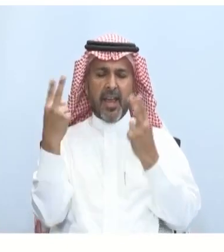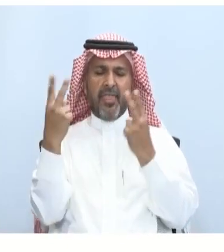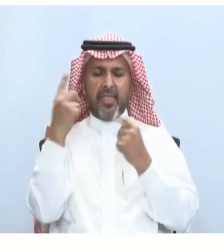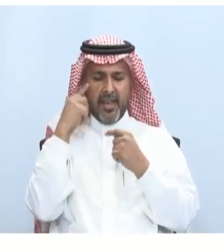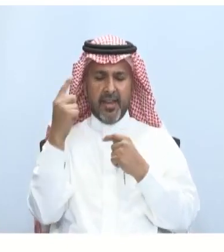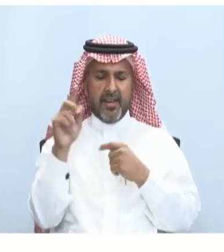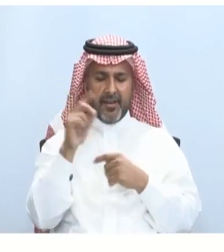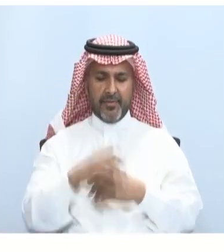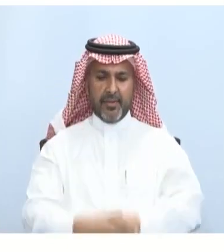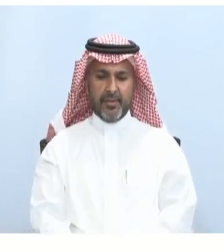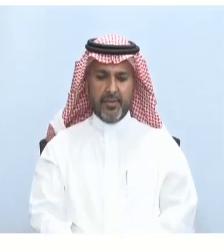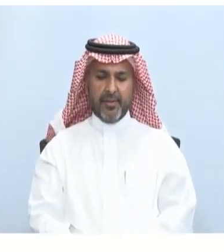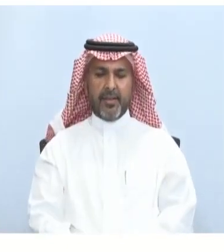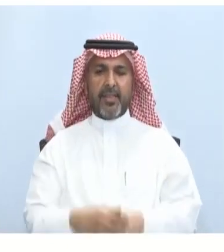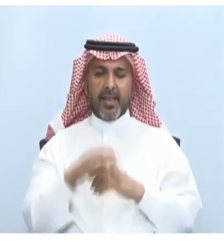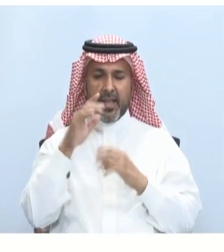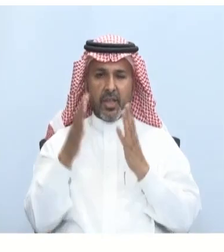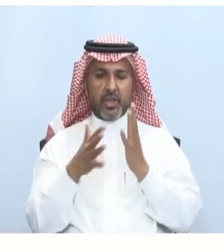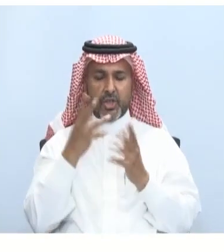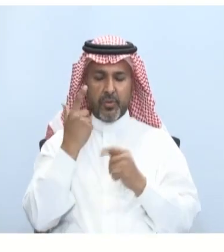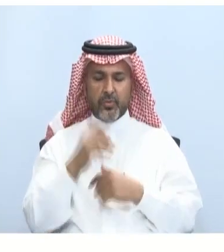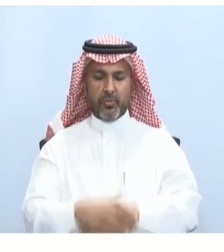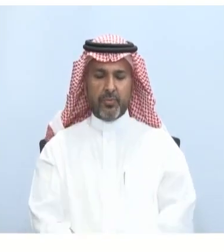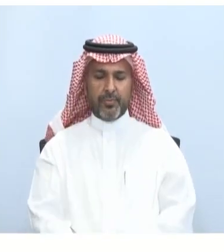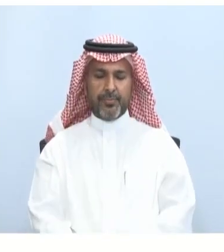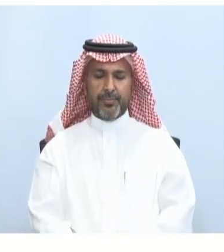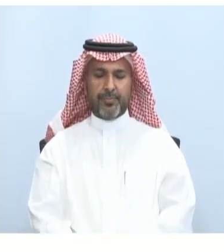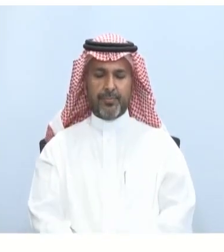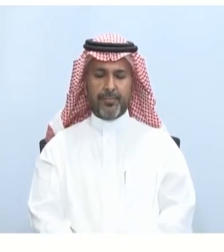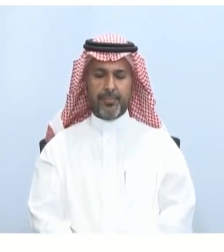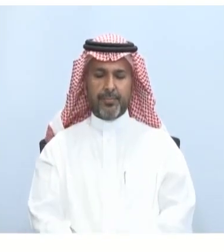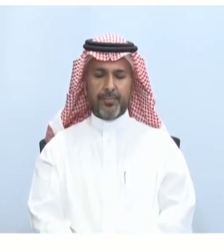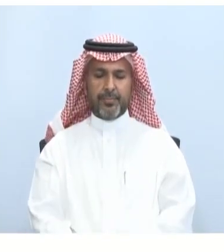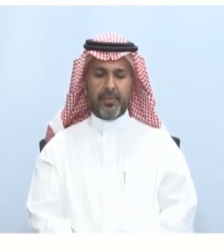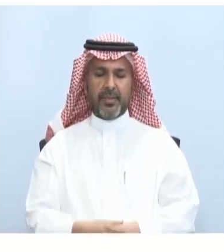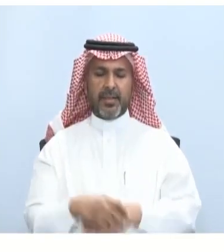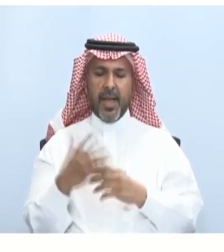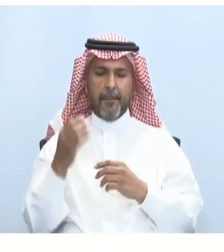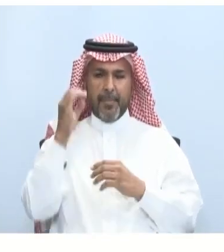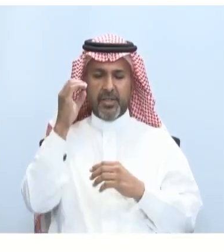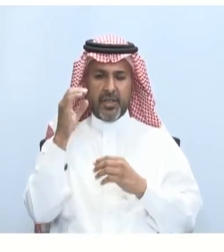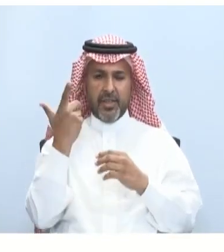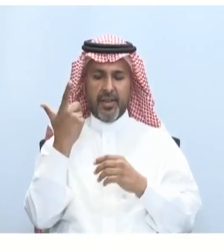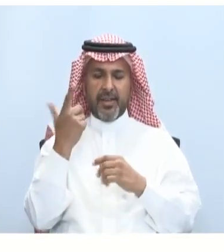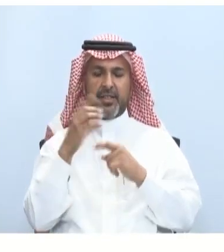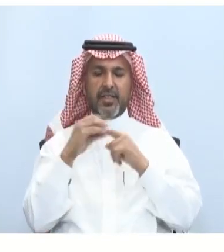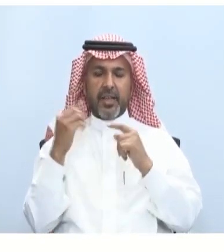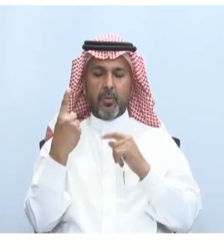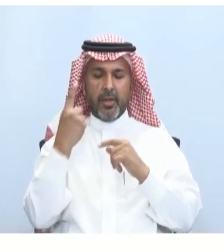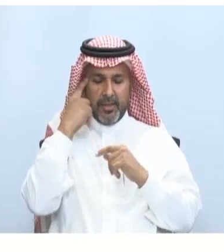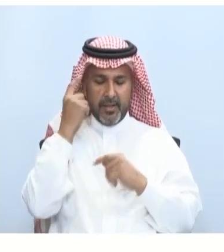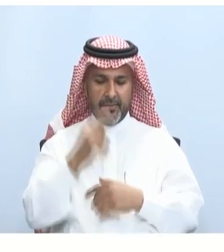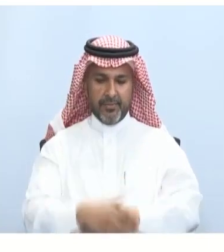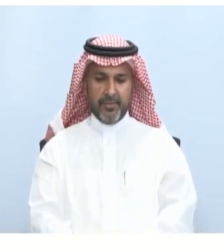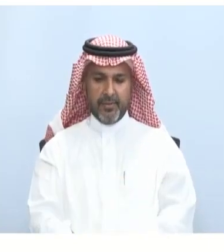هنا اي تربيع معناته اني ممكن ابسط اكثر في ابسط صوره الاي تربيع كم قيمتها قيمتها سالب واحد